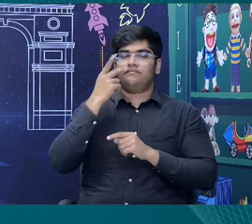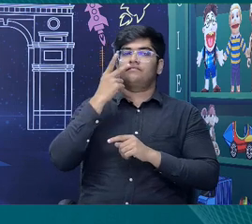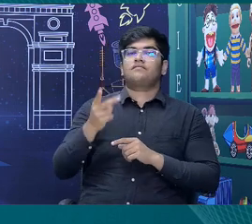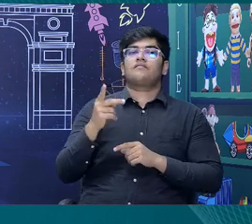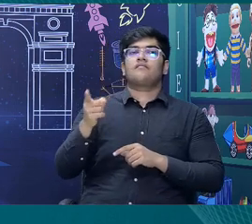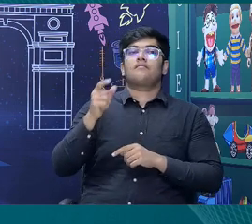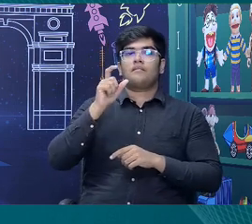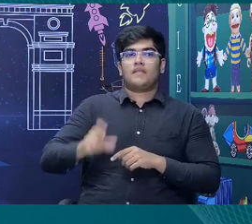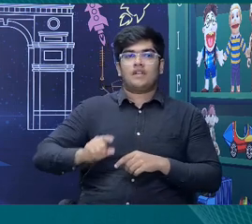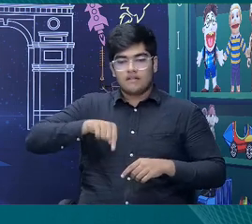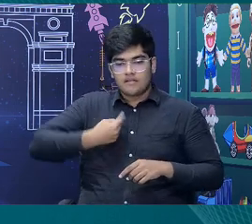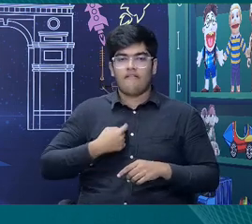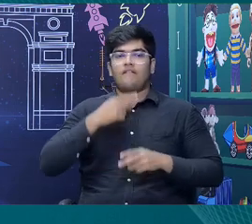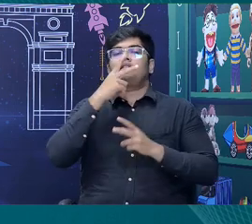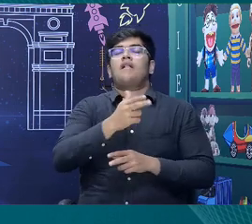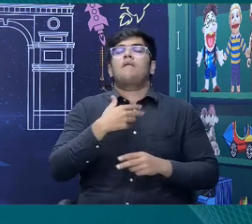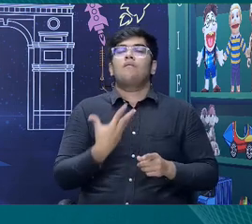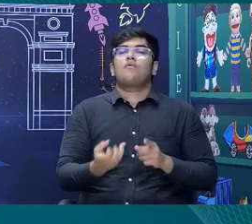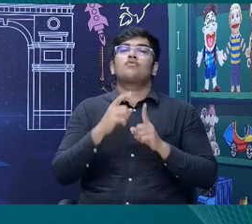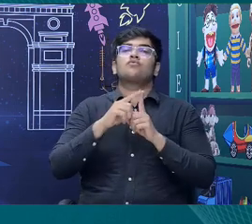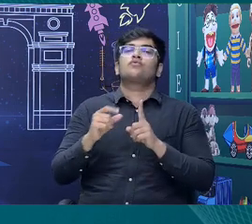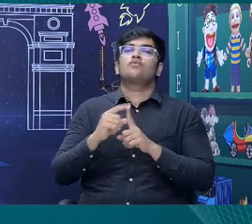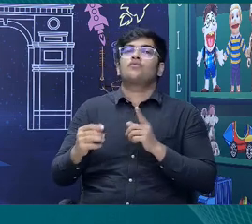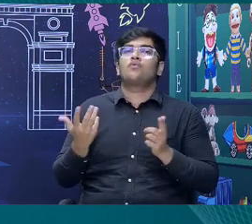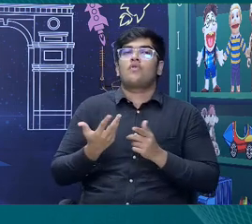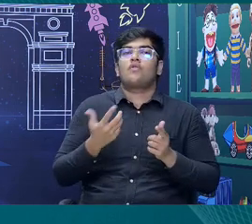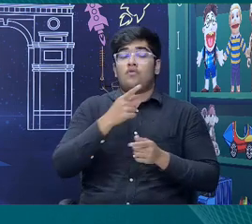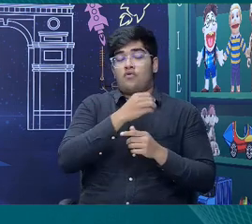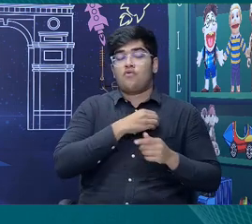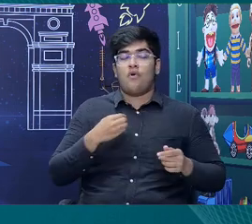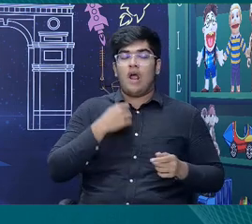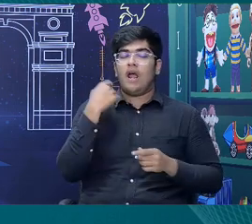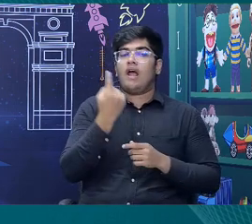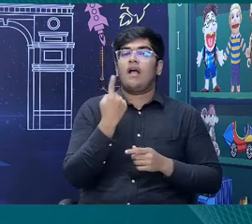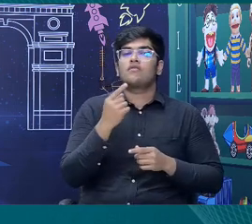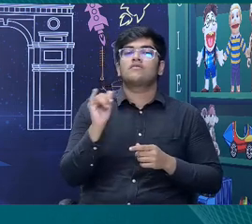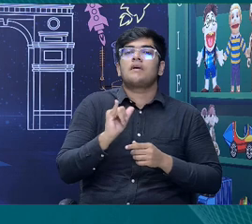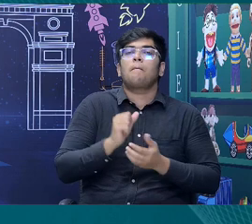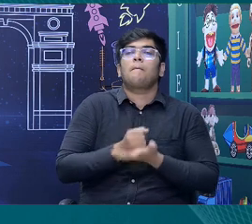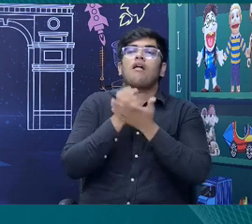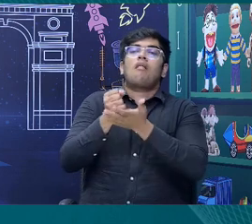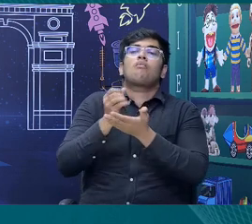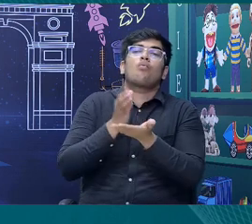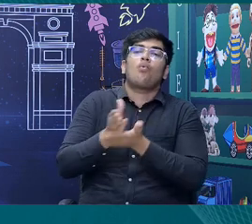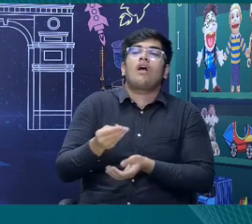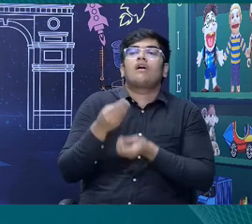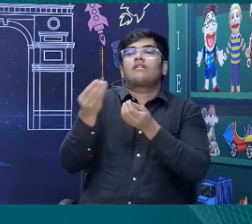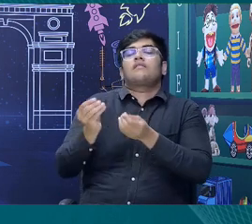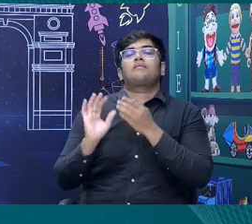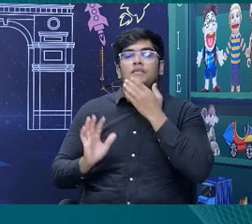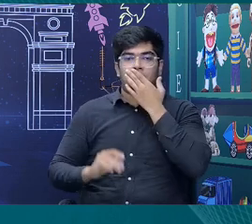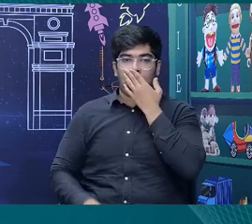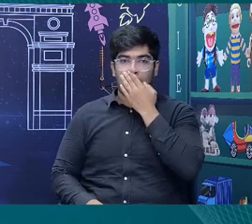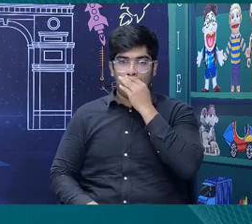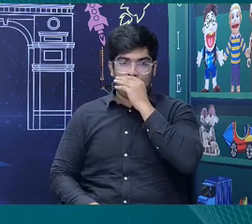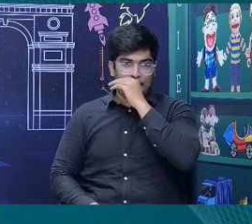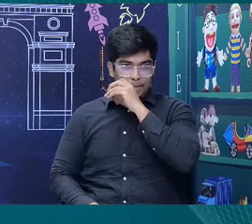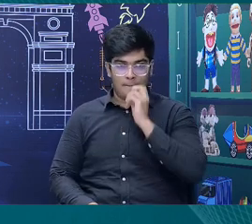बताता है कि अच्छा मुझे क्या करना है जो थेरेपिस्ट है वो एक मीडियम बन जाता है वो थेरेपी में हेल्प करने के